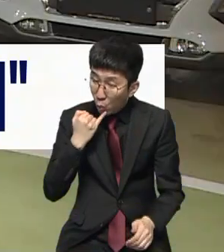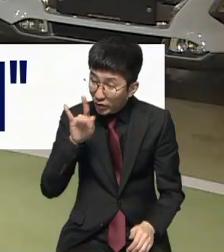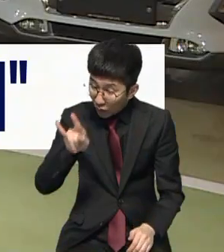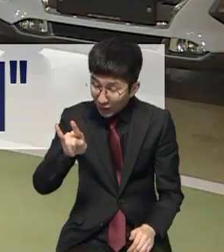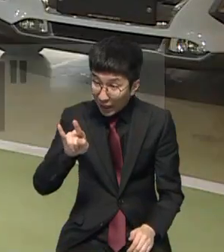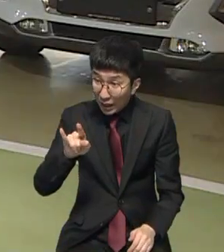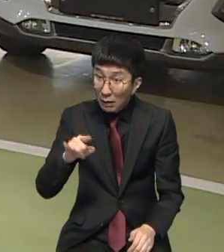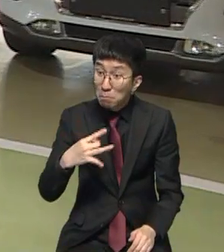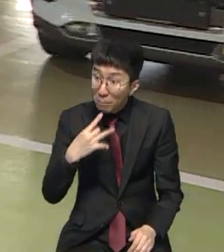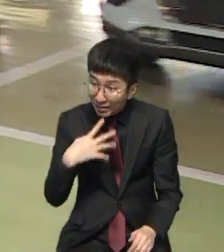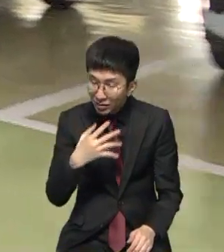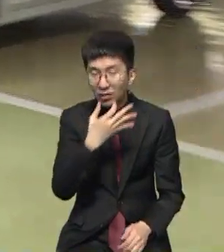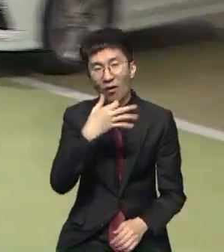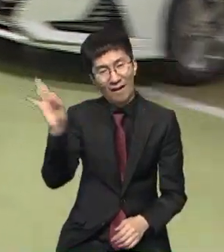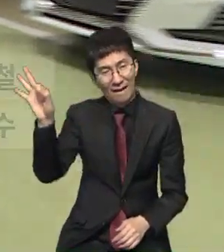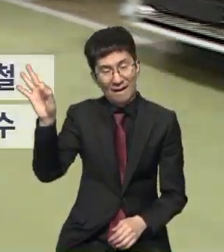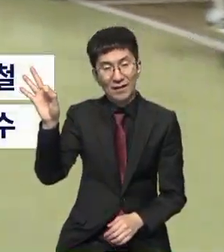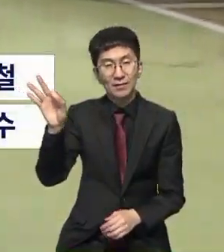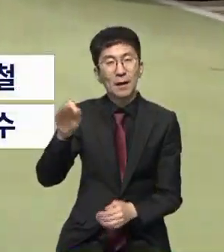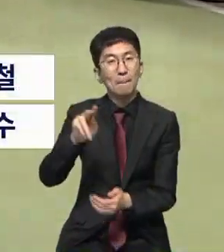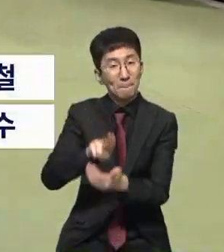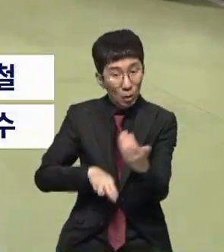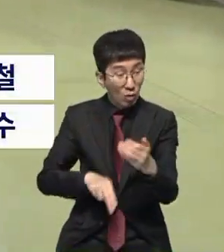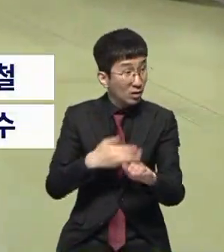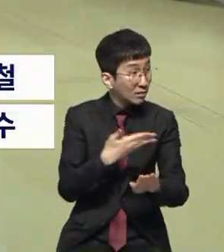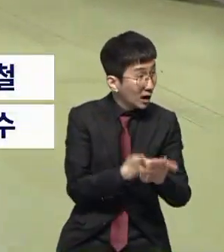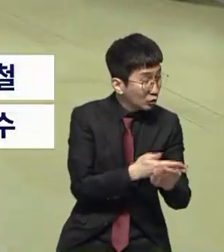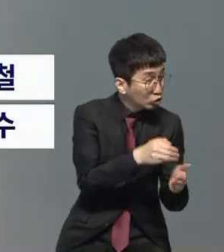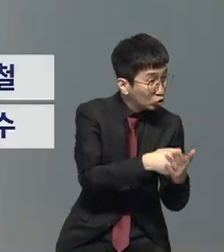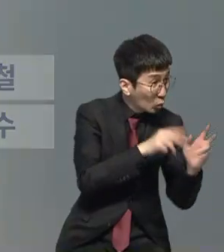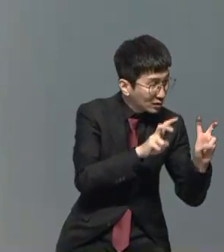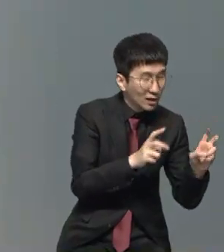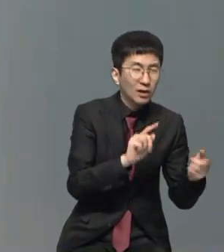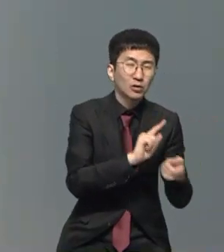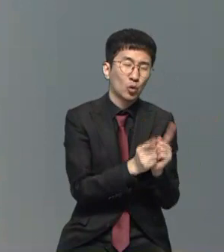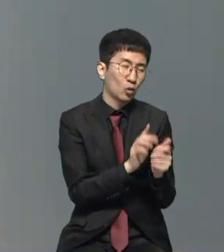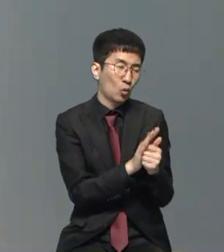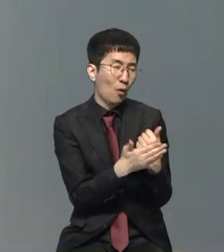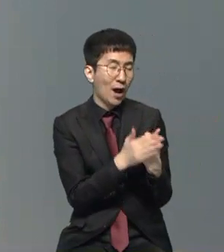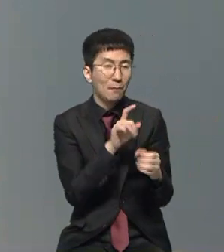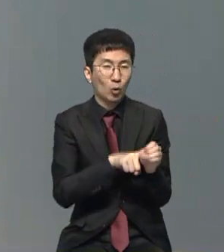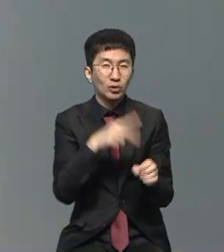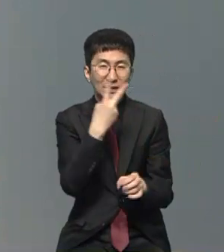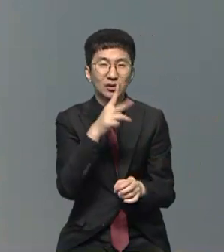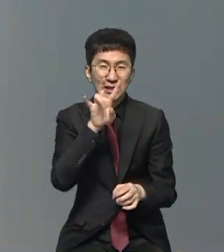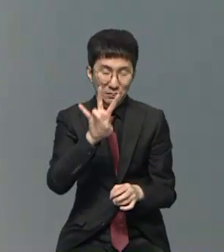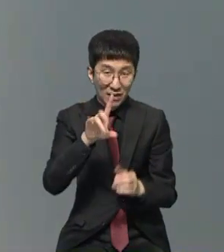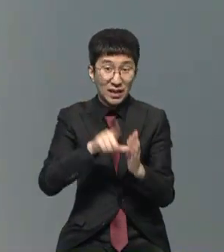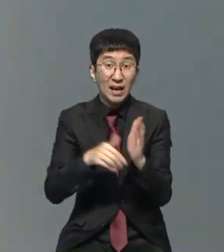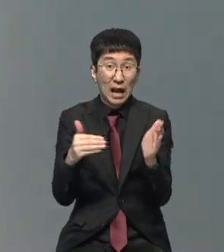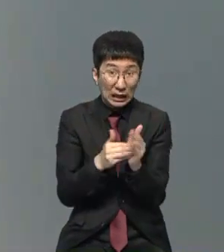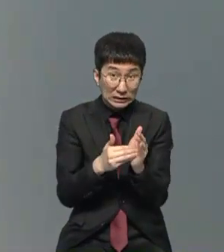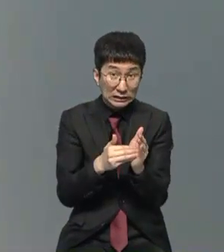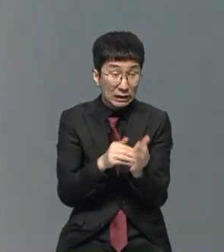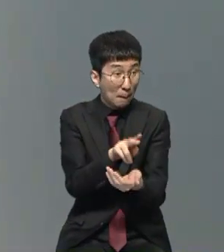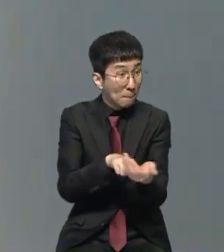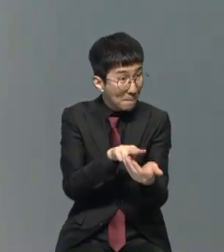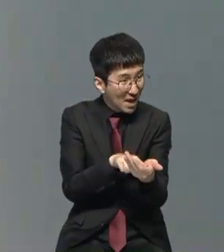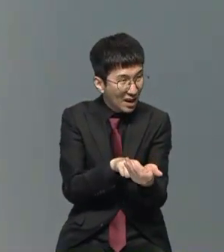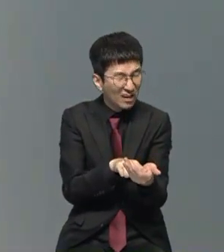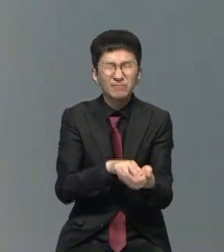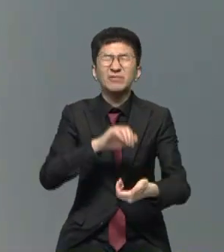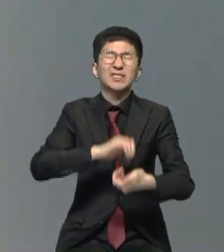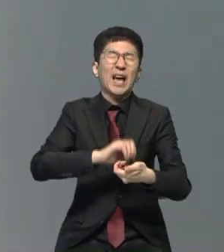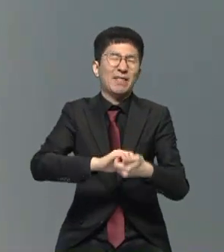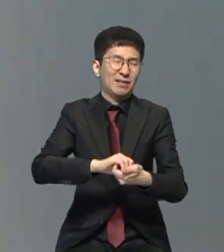중고차로 판매하고 기존 중고차 업체들과의 상생을 위해 2024년까지 시장 점유율도 자체적으로 제한하겠다는